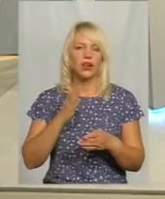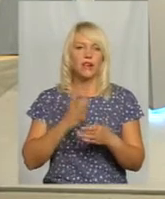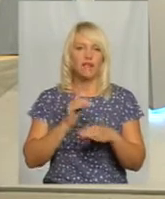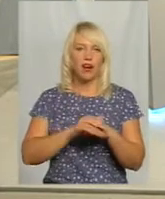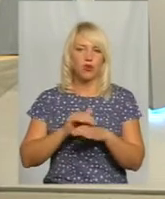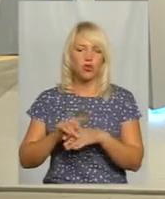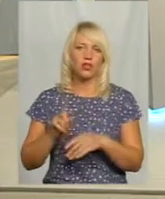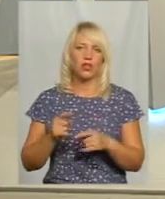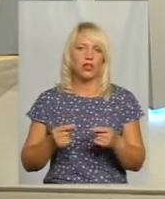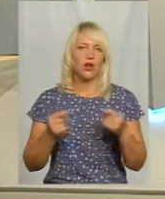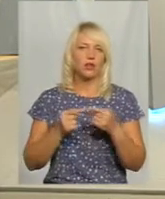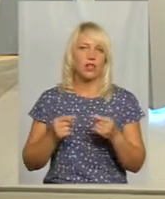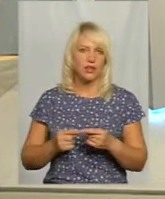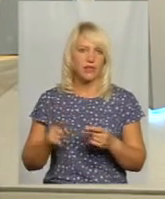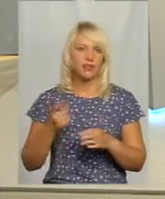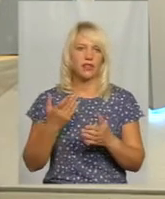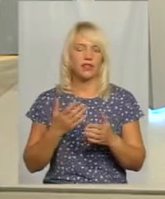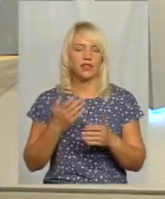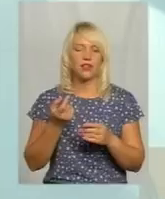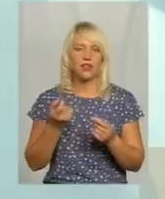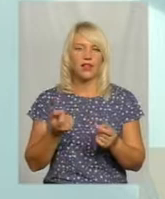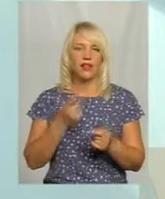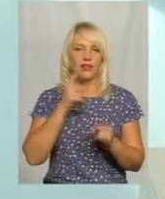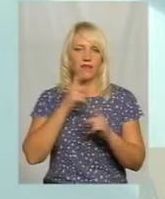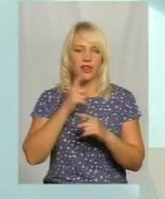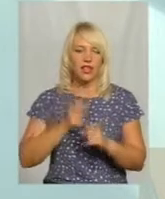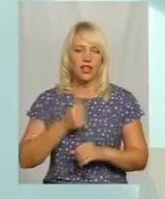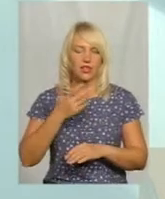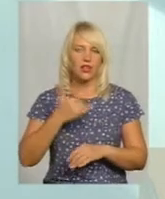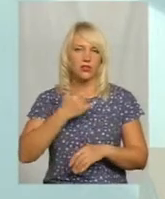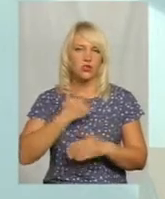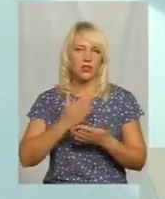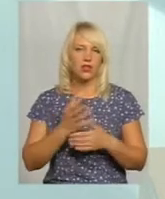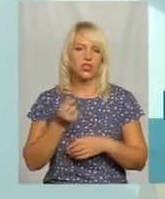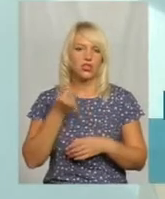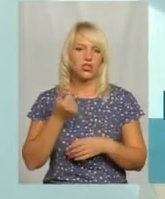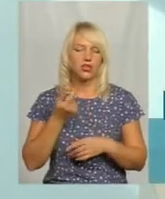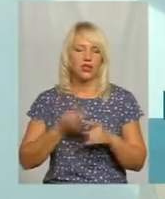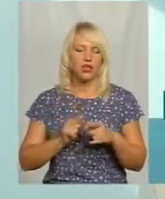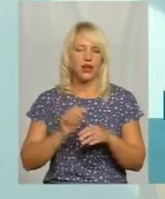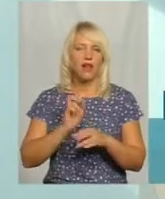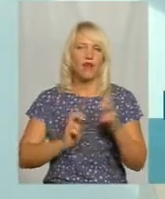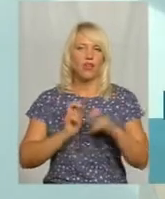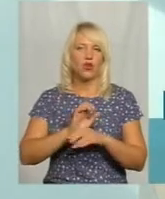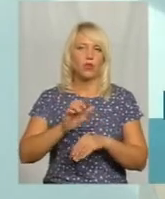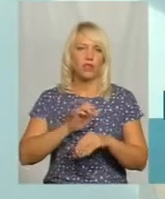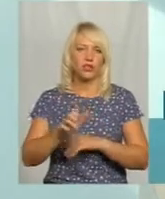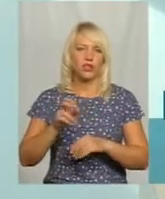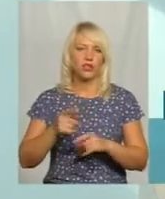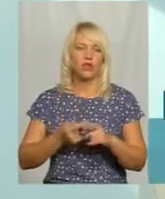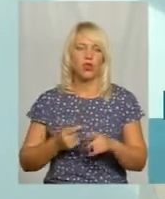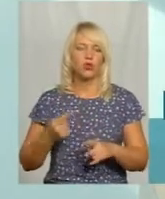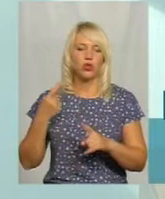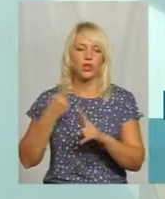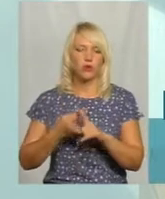є ще об'єктивні фактори. Невелика кількість є в нас ще тих виробників, особливо дидактичного